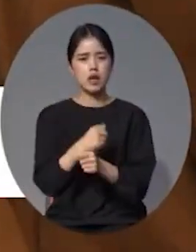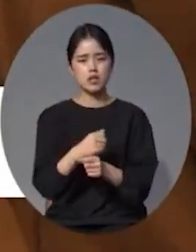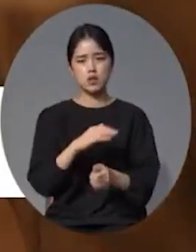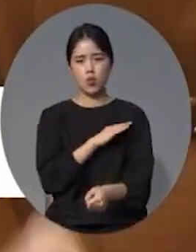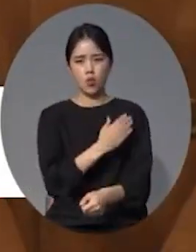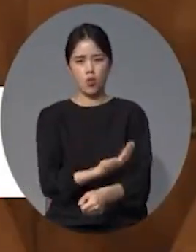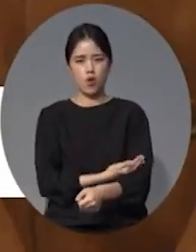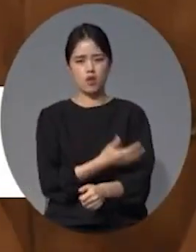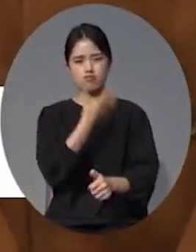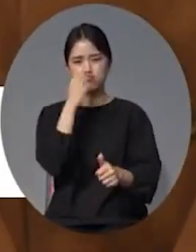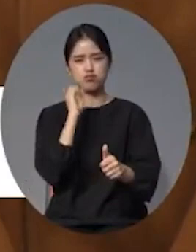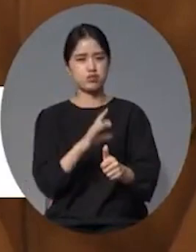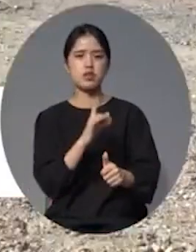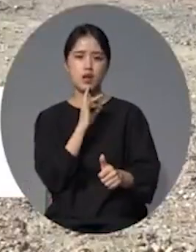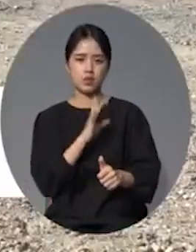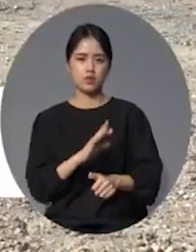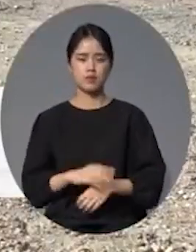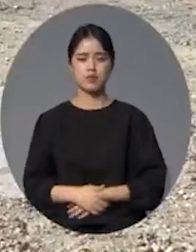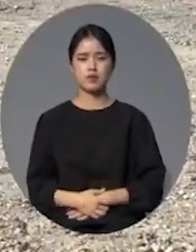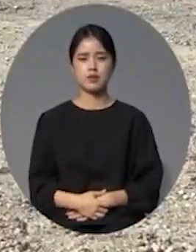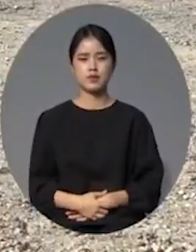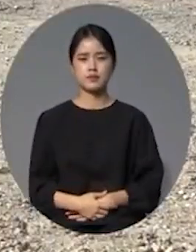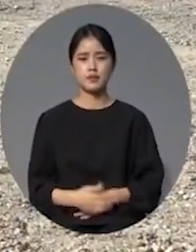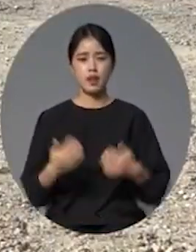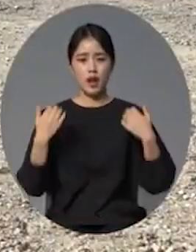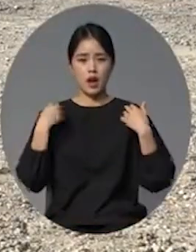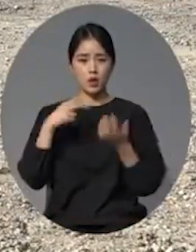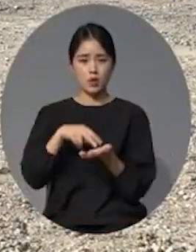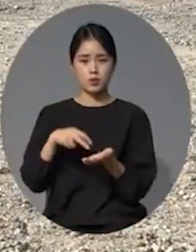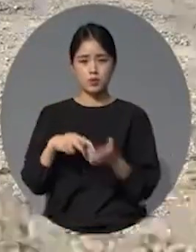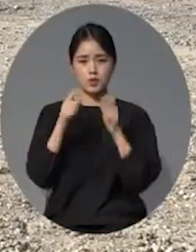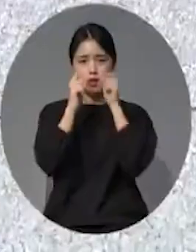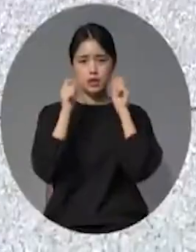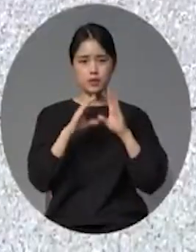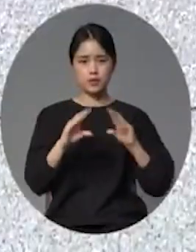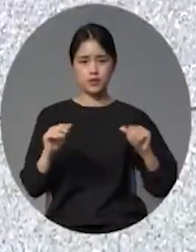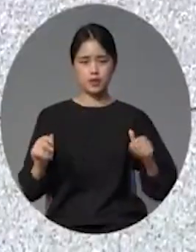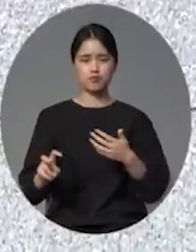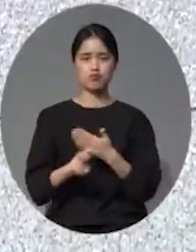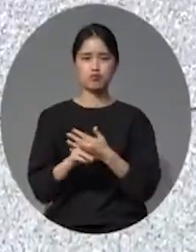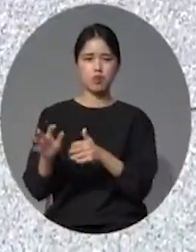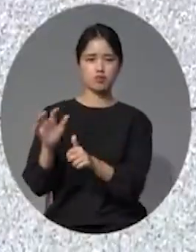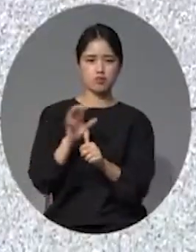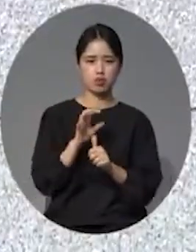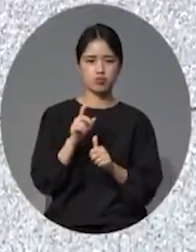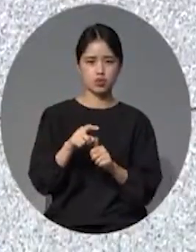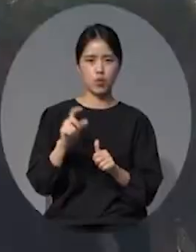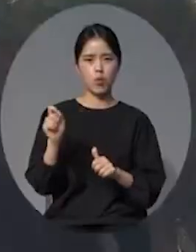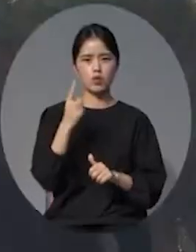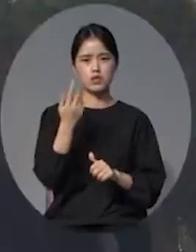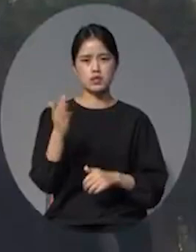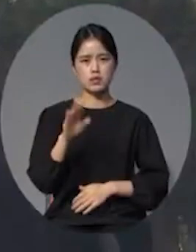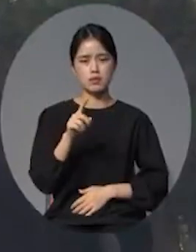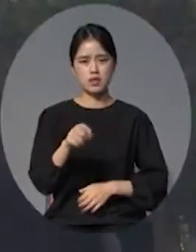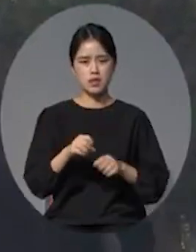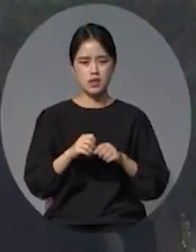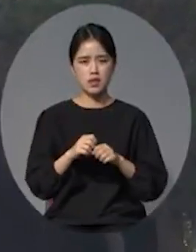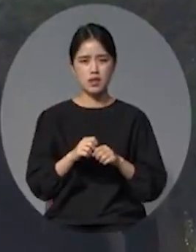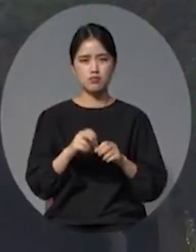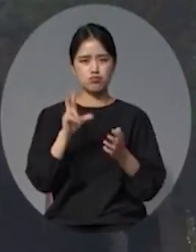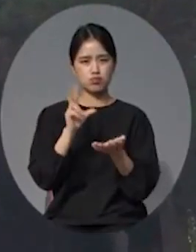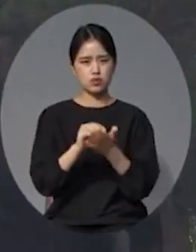무시하시면 안됩니다 학교 측의 사유지 불법 점유 가 원인이지만 사태가 이렇게 확산된 데에는